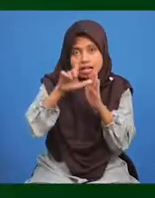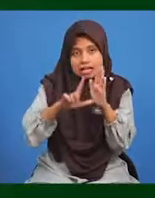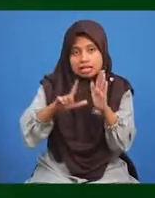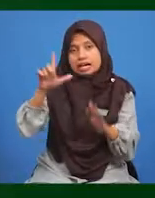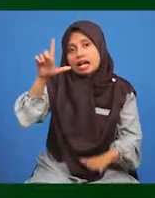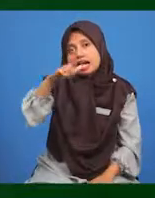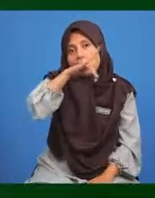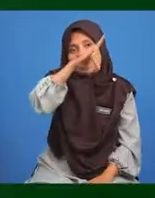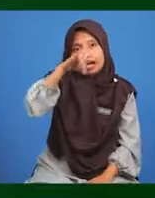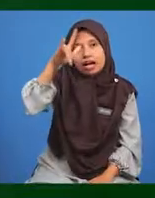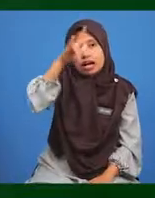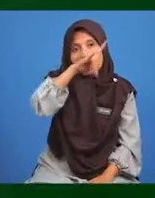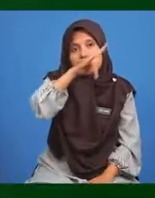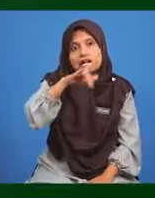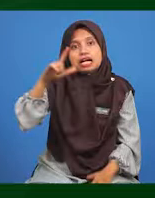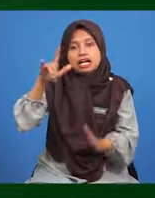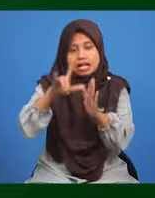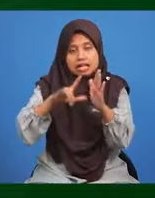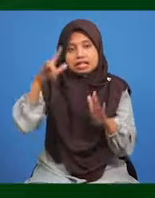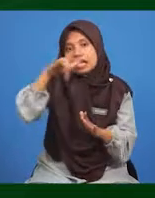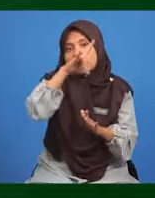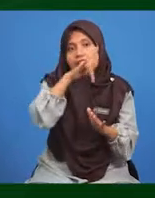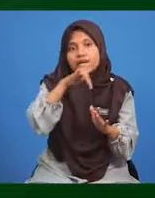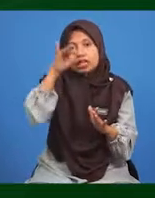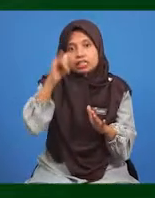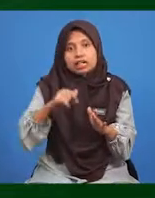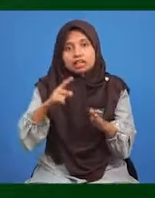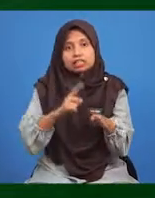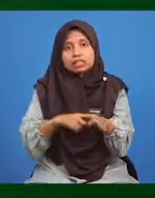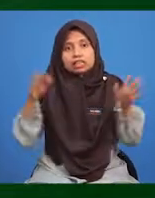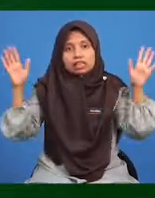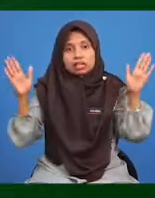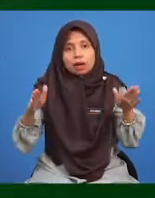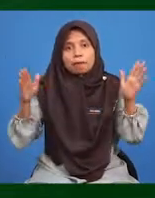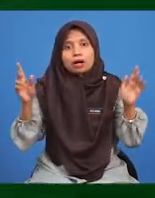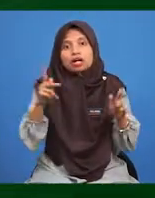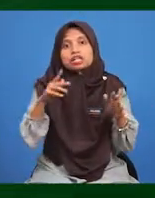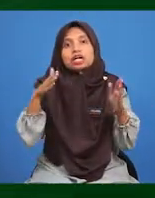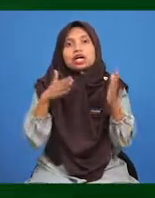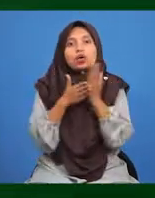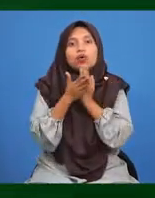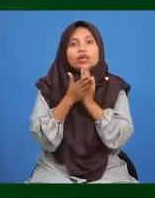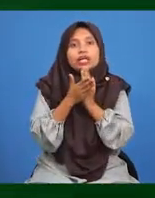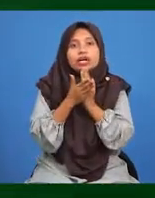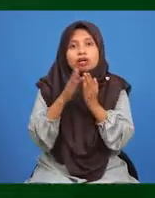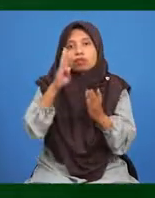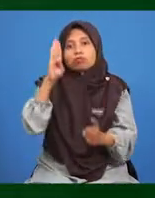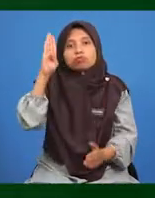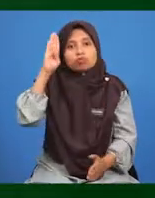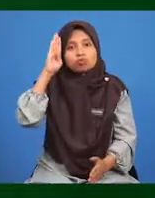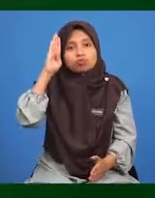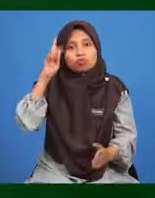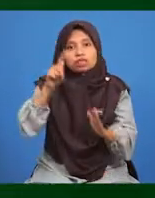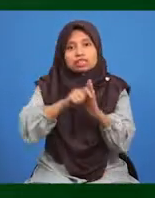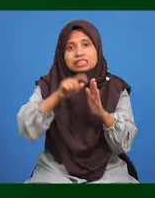Lelayang yang diterbangkan oleh busu tersangkut di atas pokok yang